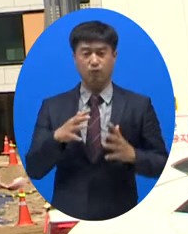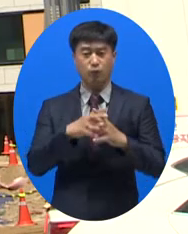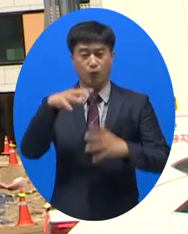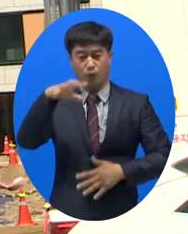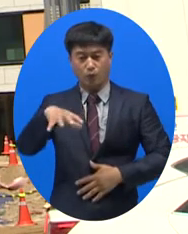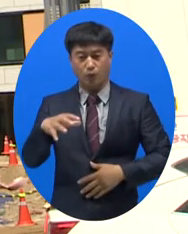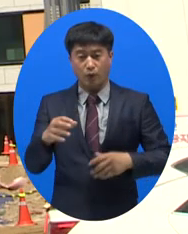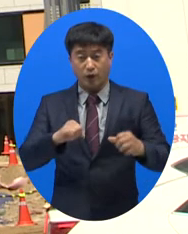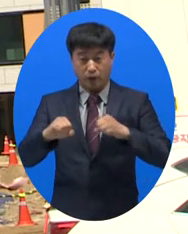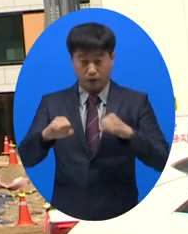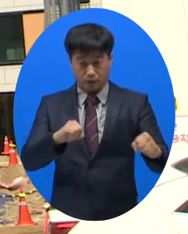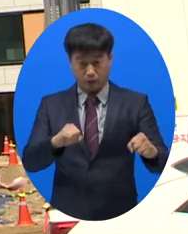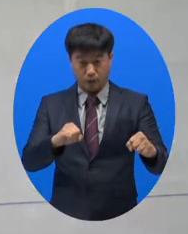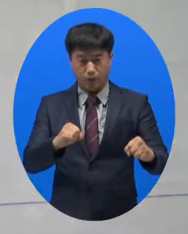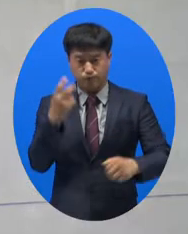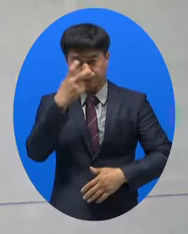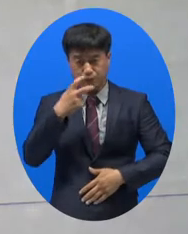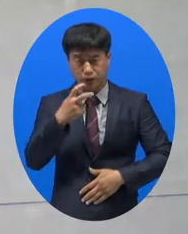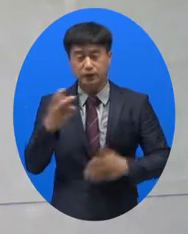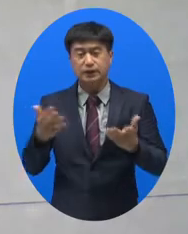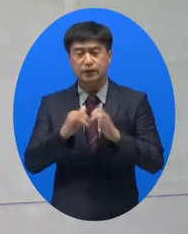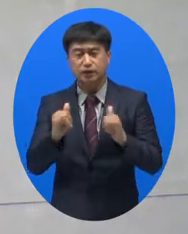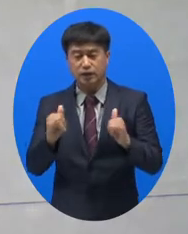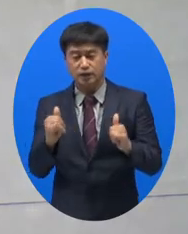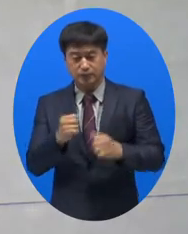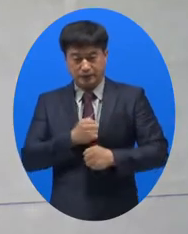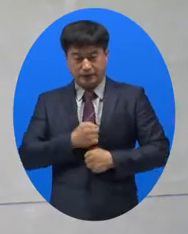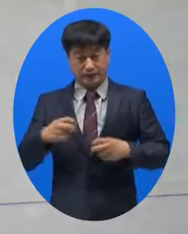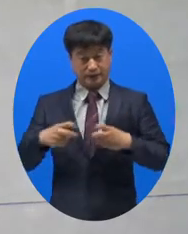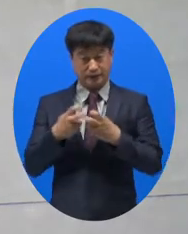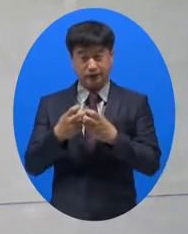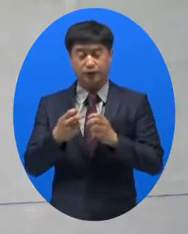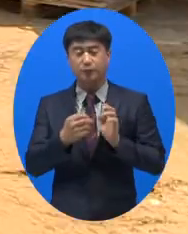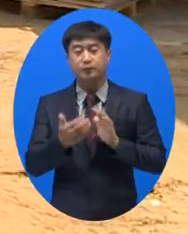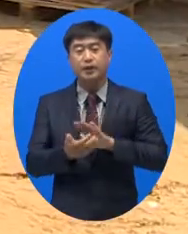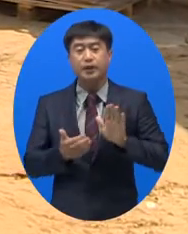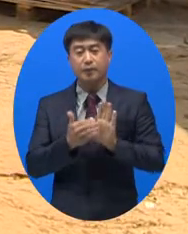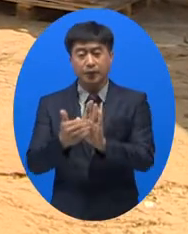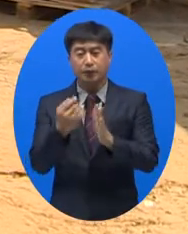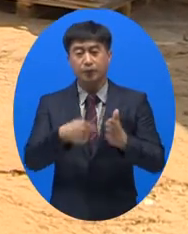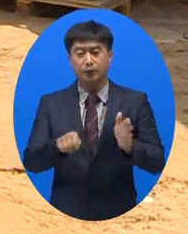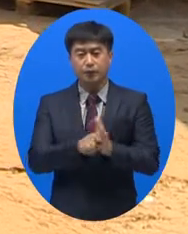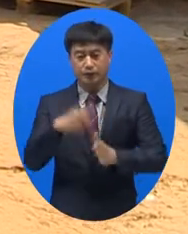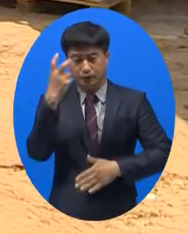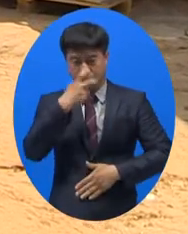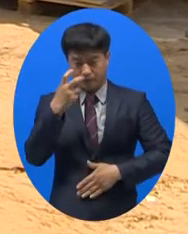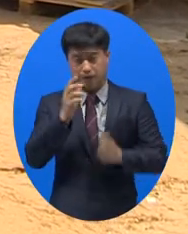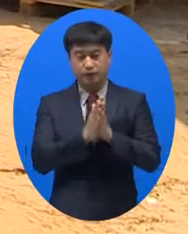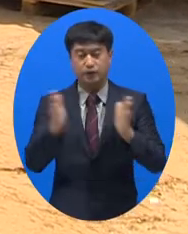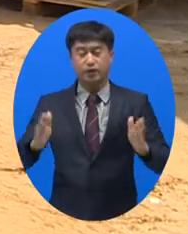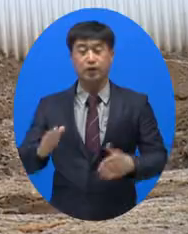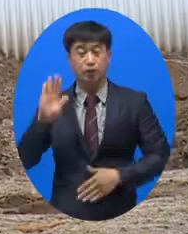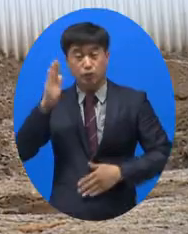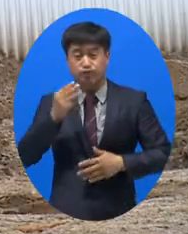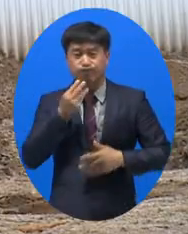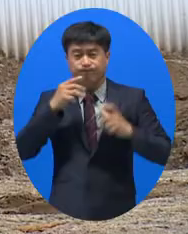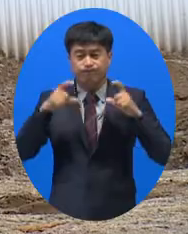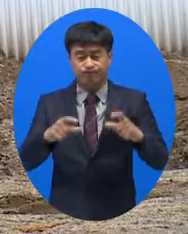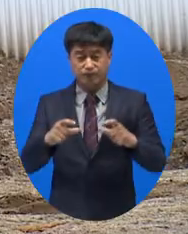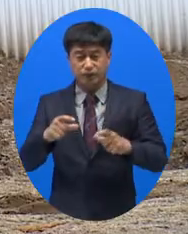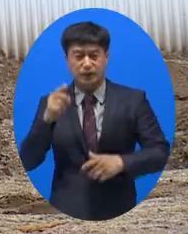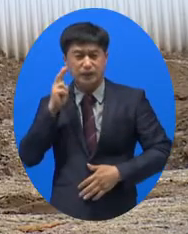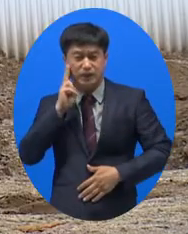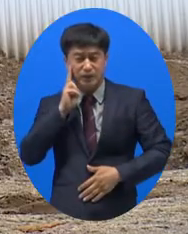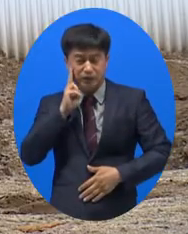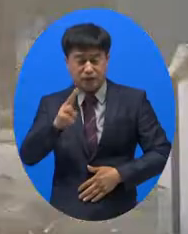경기도가 도내 건설 현장의 대처 상황을 살펴 노동자 안전사고를 예방하기 위해 긴급 안전점검을 벌였습니다. 최근